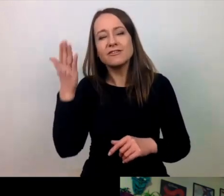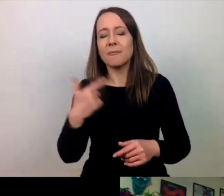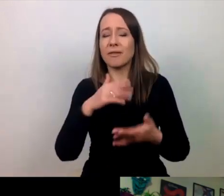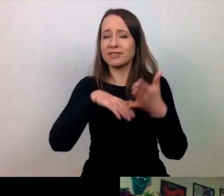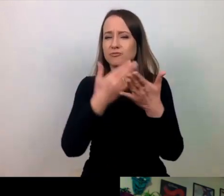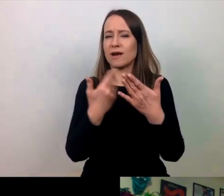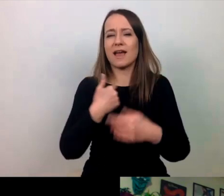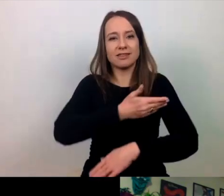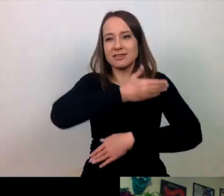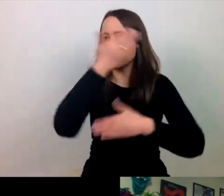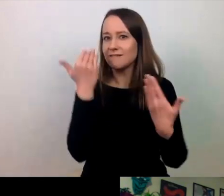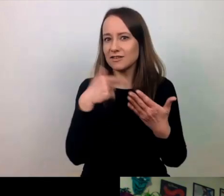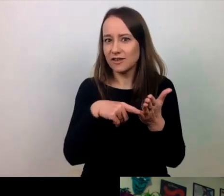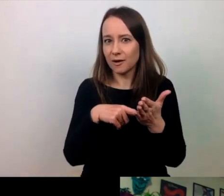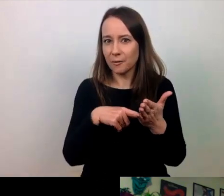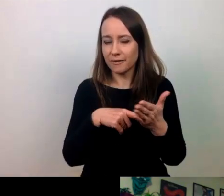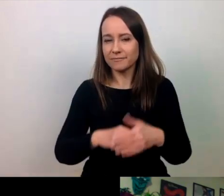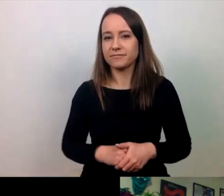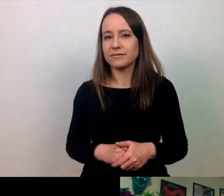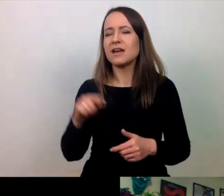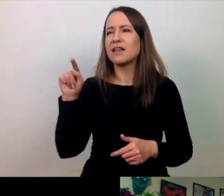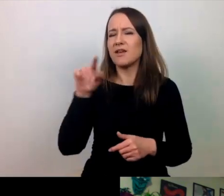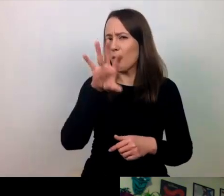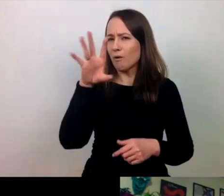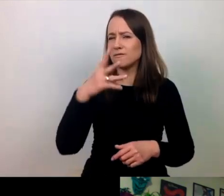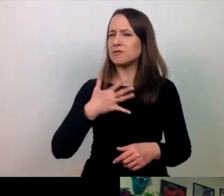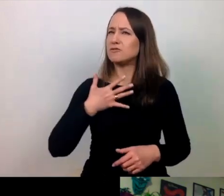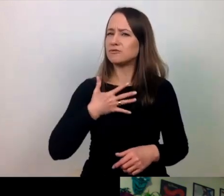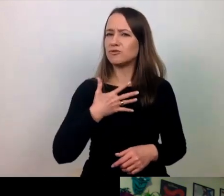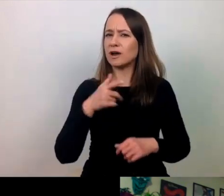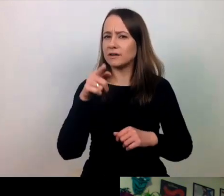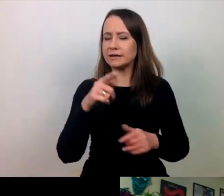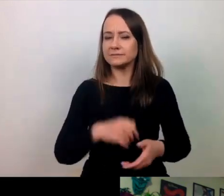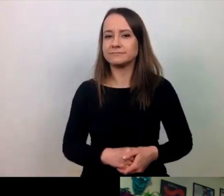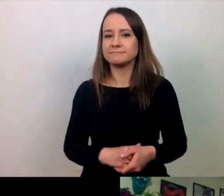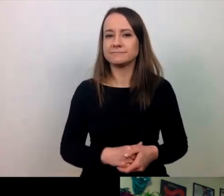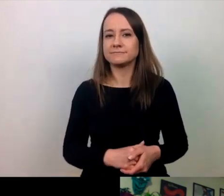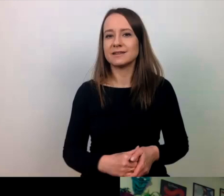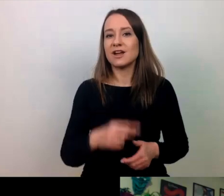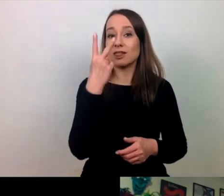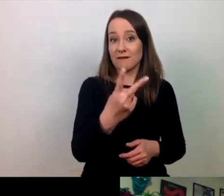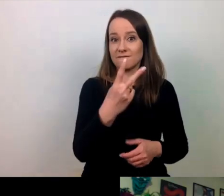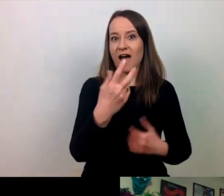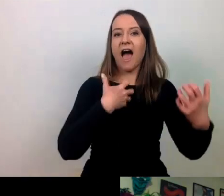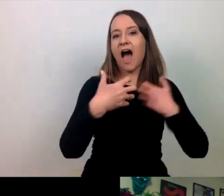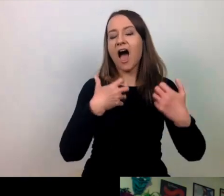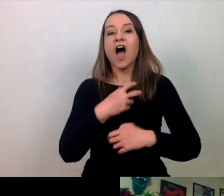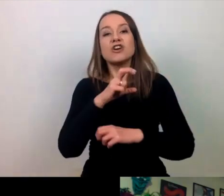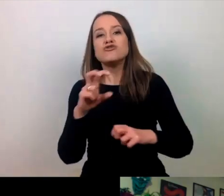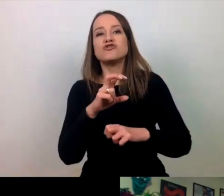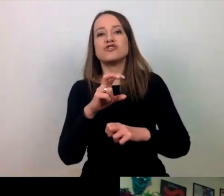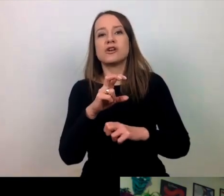tego nie wiedziałem. Miałaś takie poczucie, że gra dwójka aktorów, czy gra jednak ojciec i